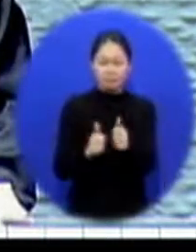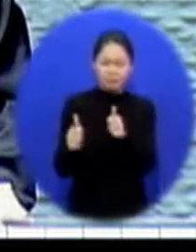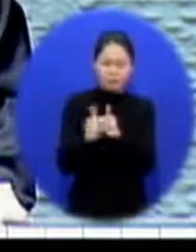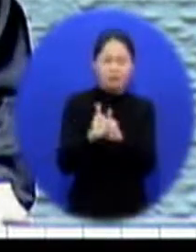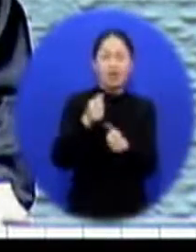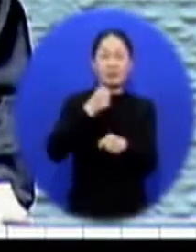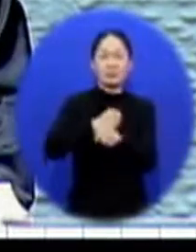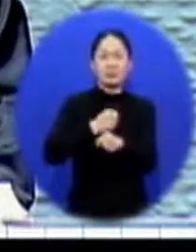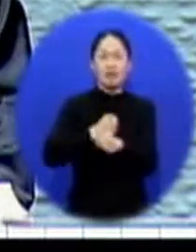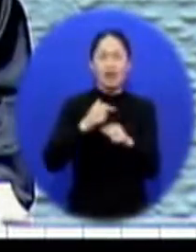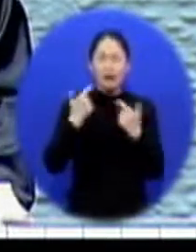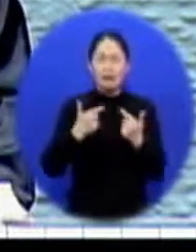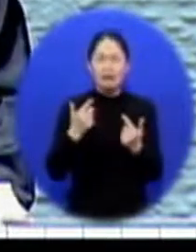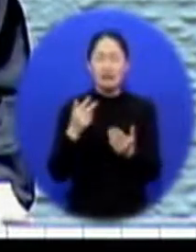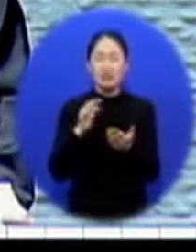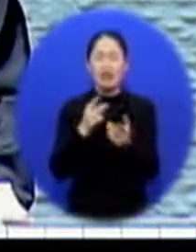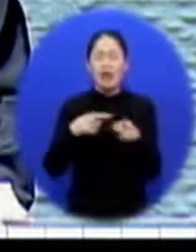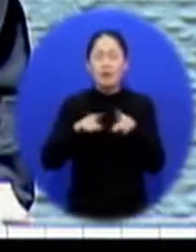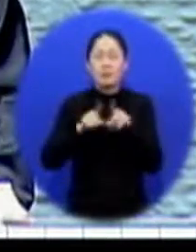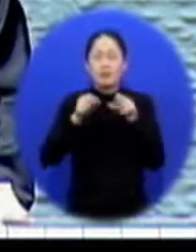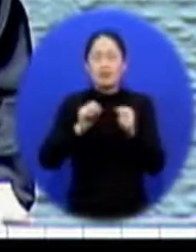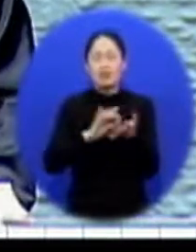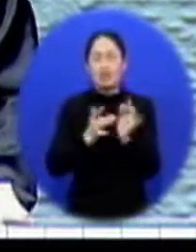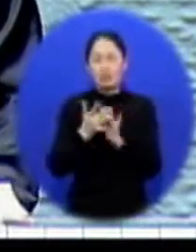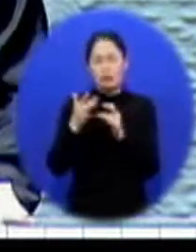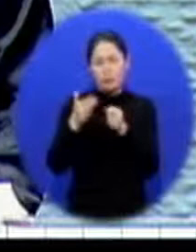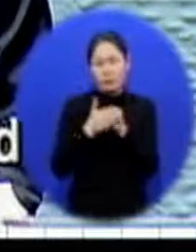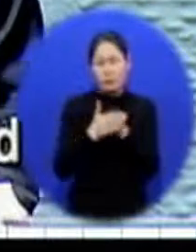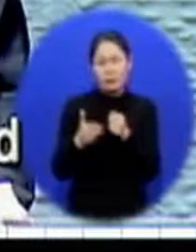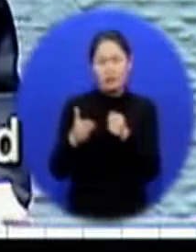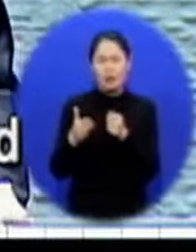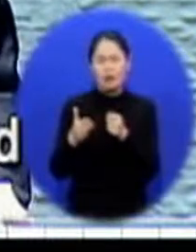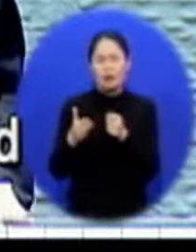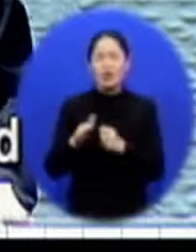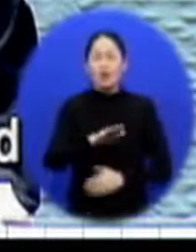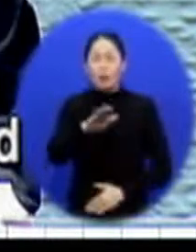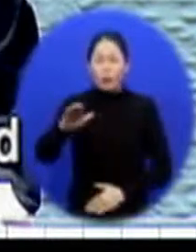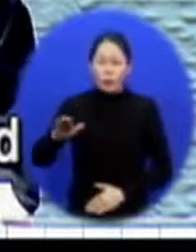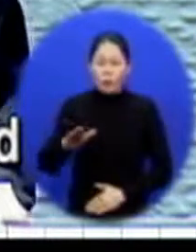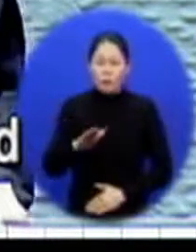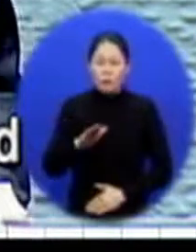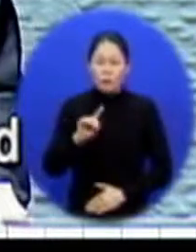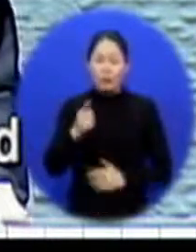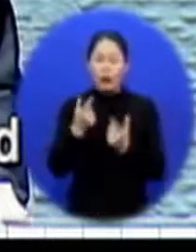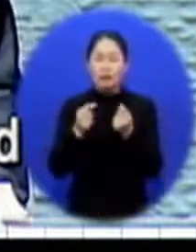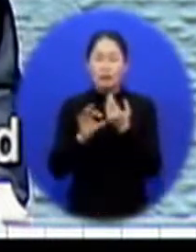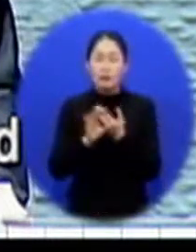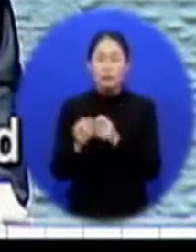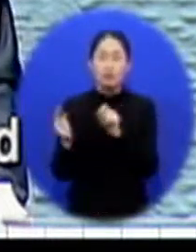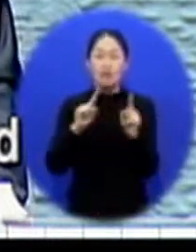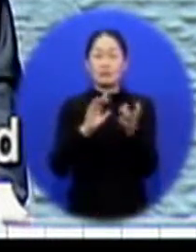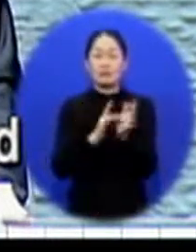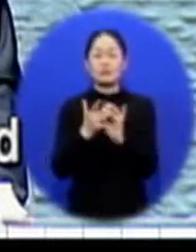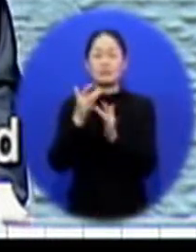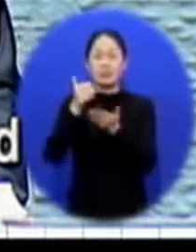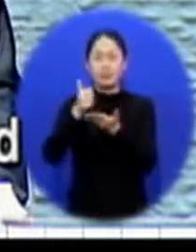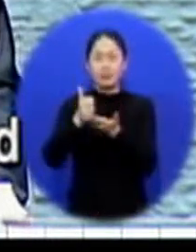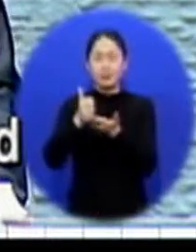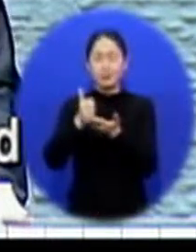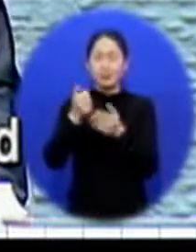함께 계시는 예수님 때문입니다 자 여러분은 그러면 부활하신 예수님